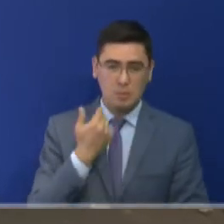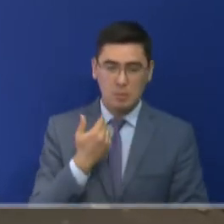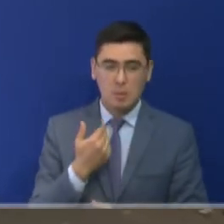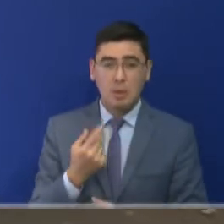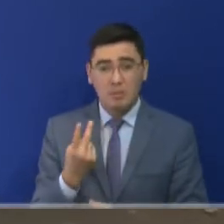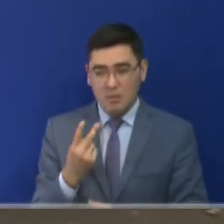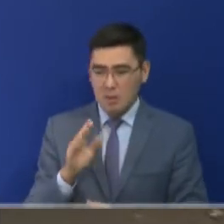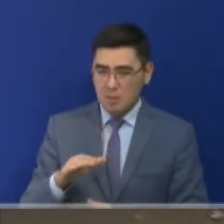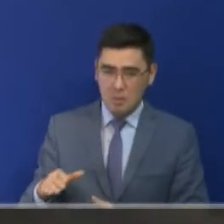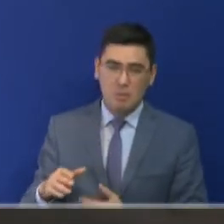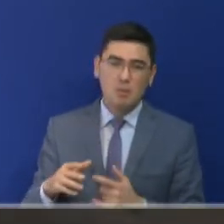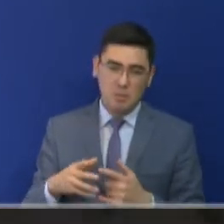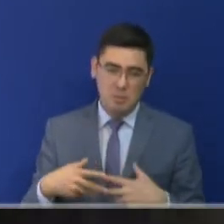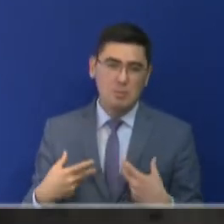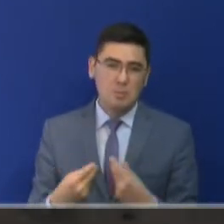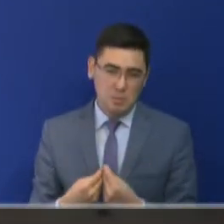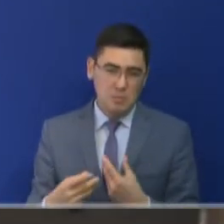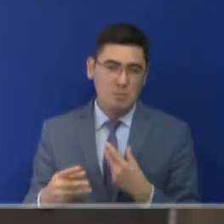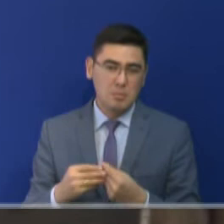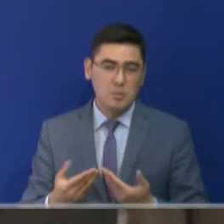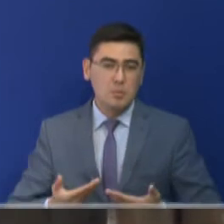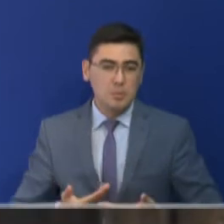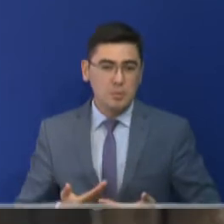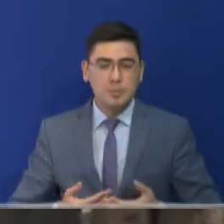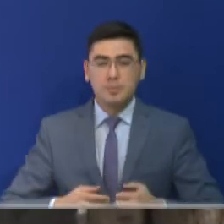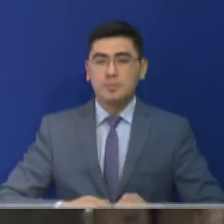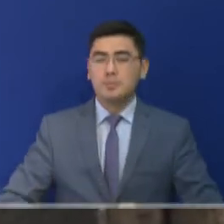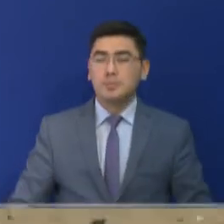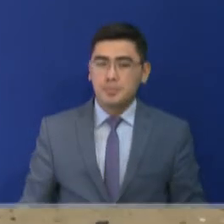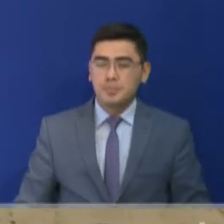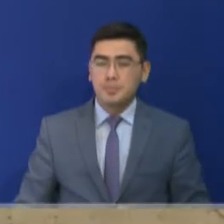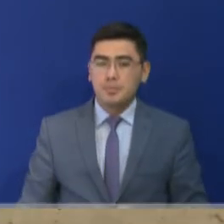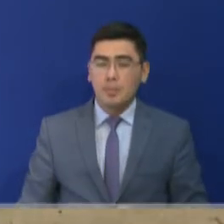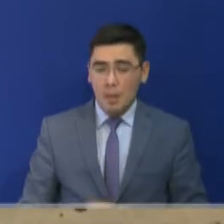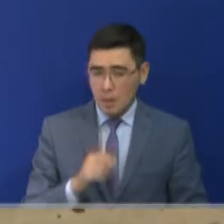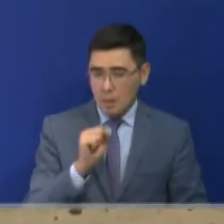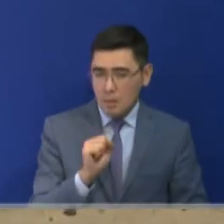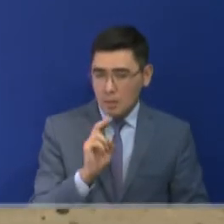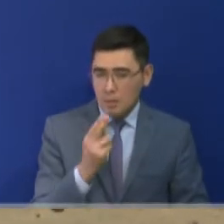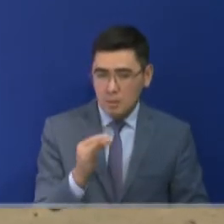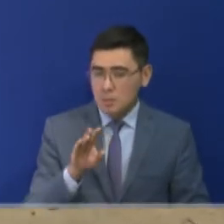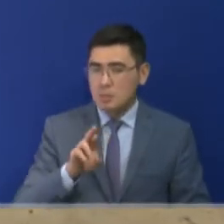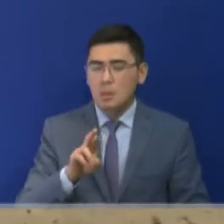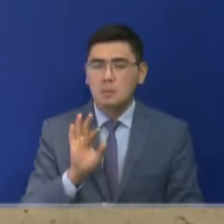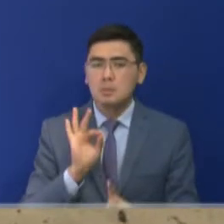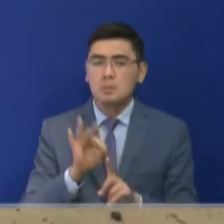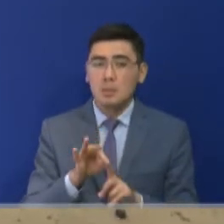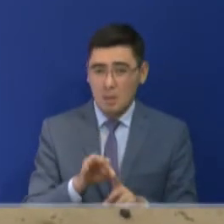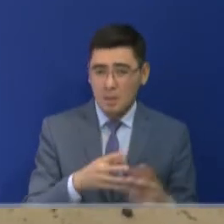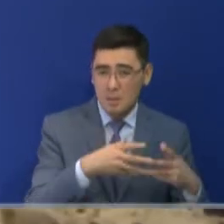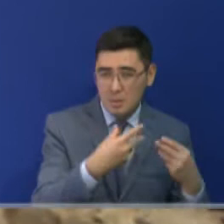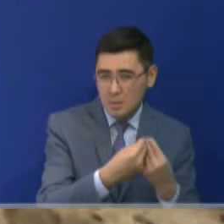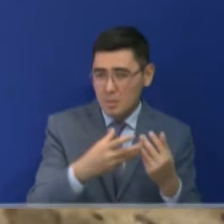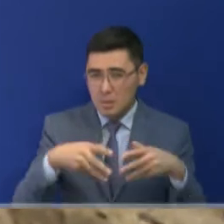Благотворительное мероприятие проводится в рамках традиционной акции «Подари тепло». Ее цель – обеспечить нуждающиеся семьи твердым